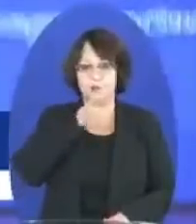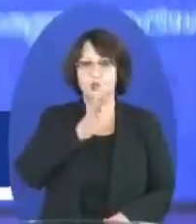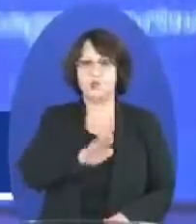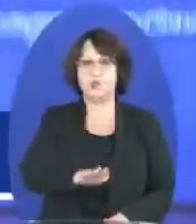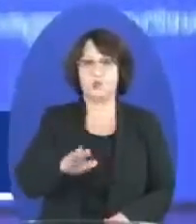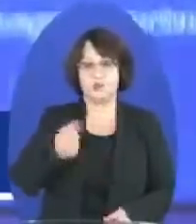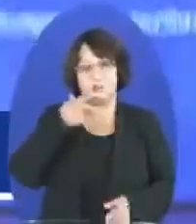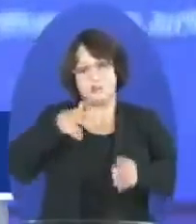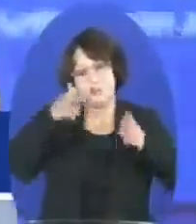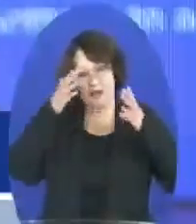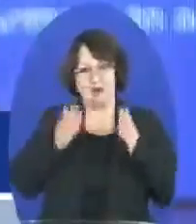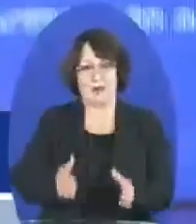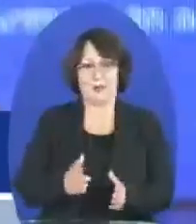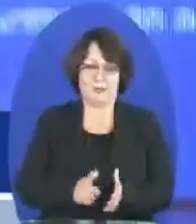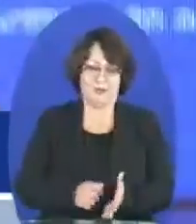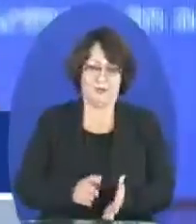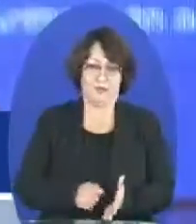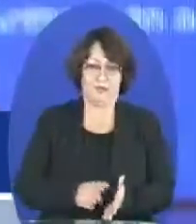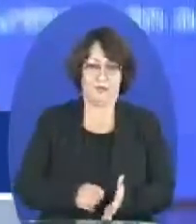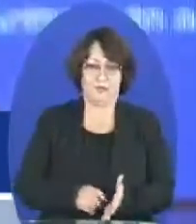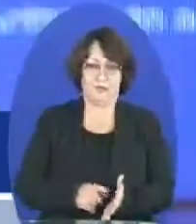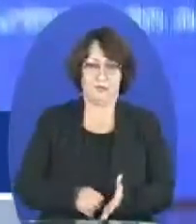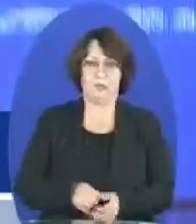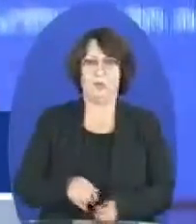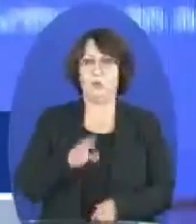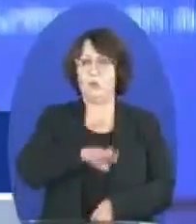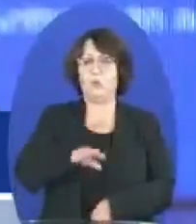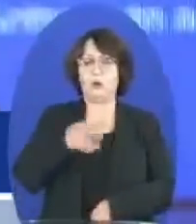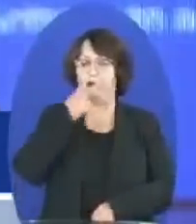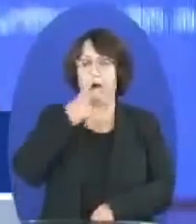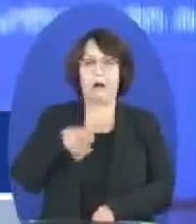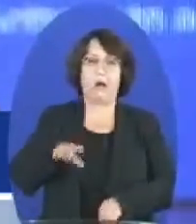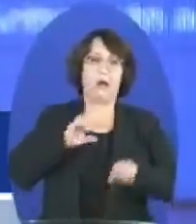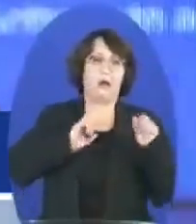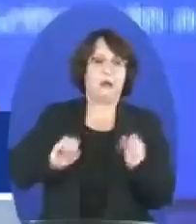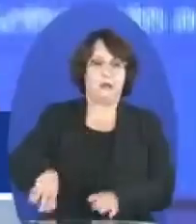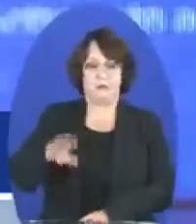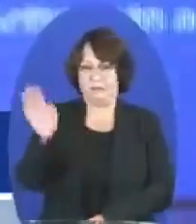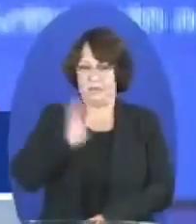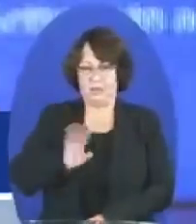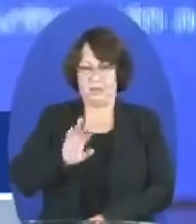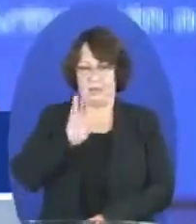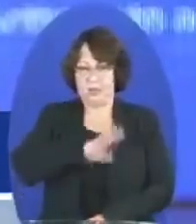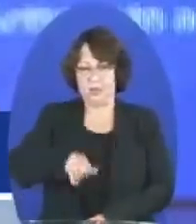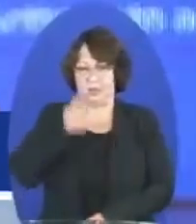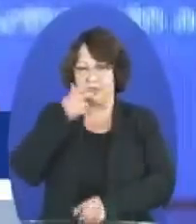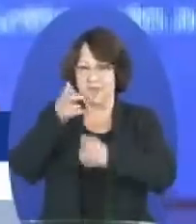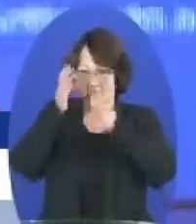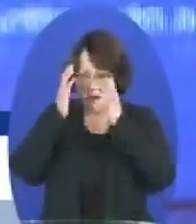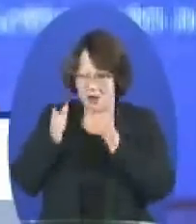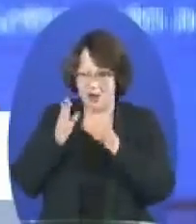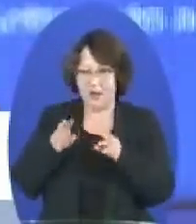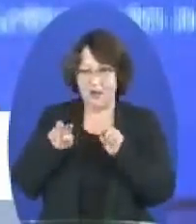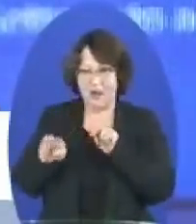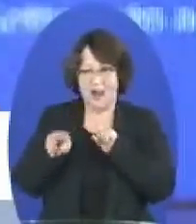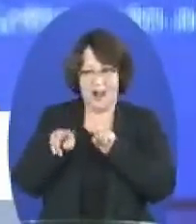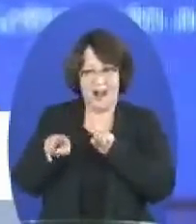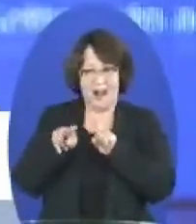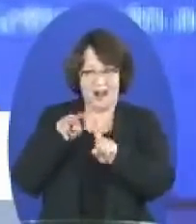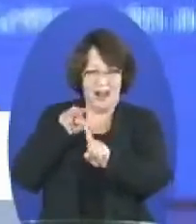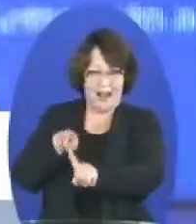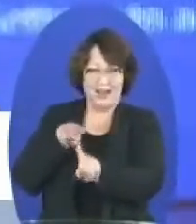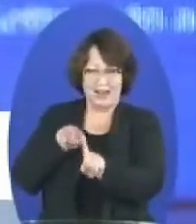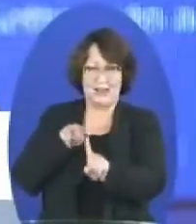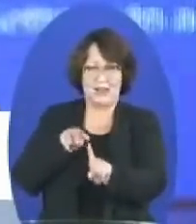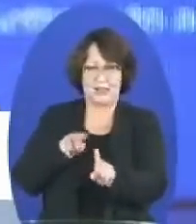хараа хэлтэ сайжруулач. Битгий одоо зөнд нь өрхөөрөө анхаарлынхаа гадна битгий өрхөөрөө гэсэн юм анхаар болго цэрэмжлүүлгийг хүч